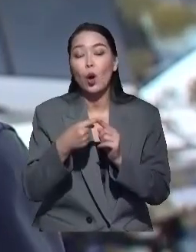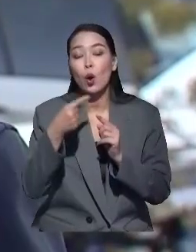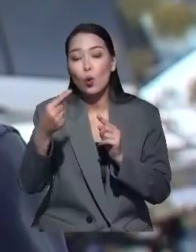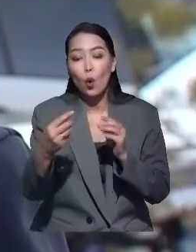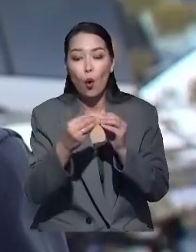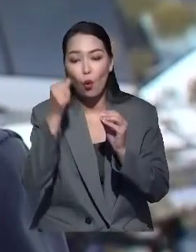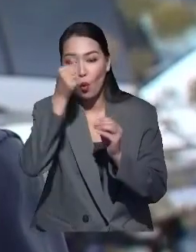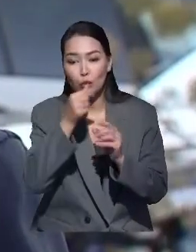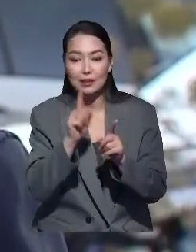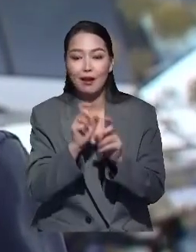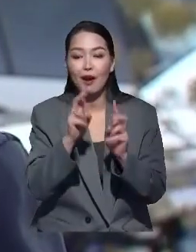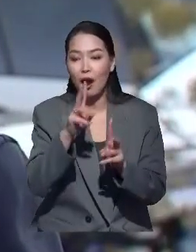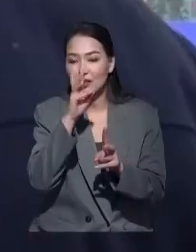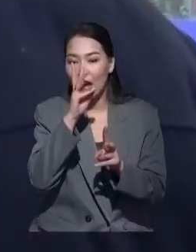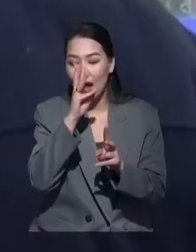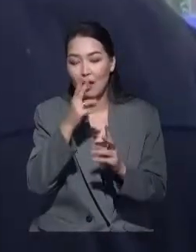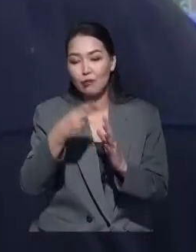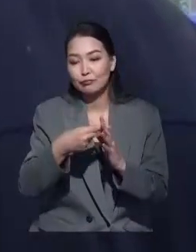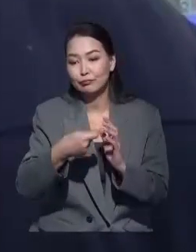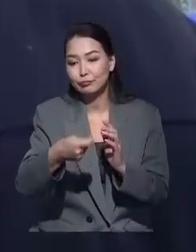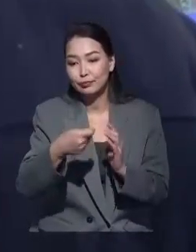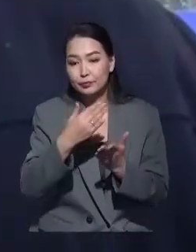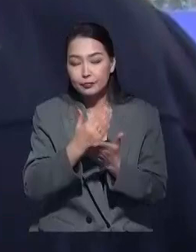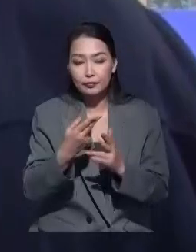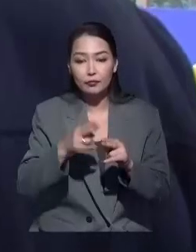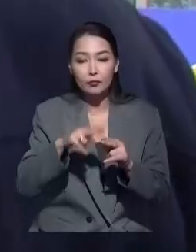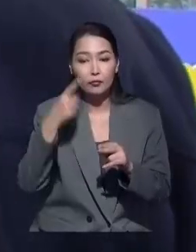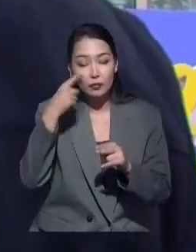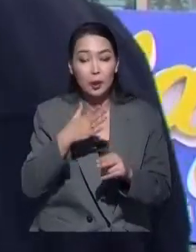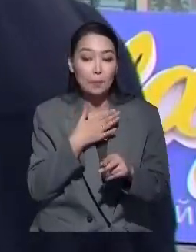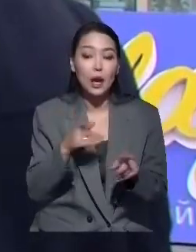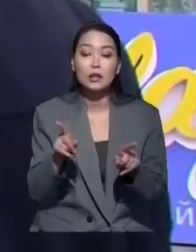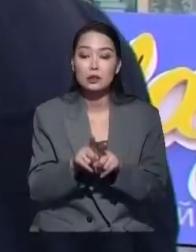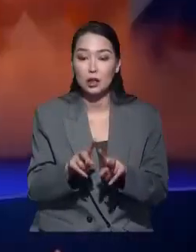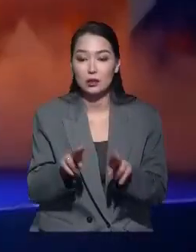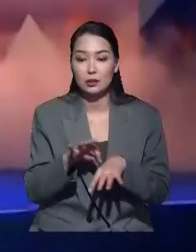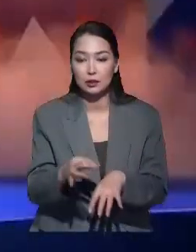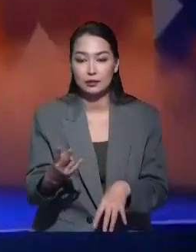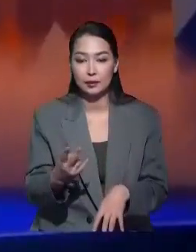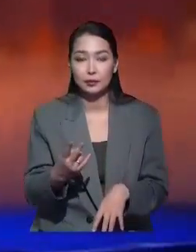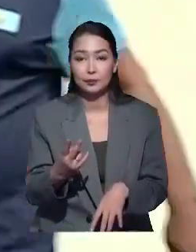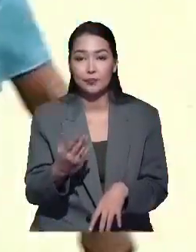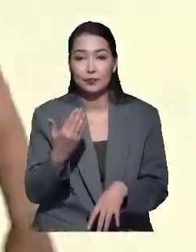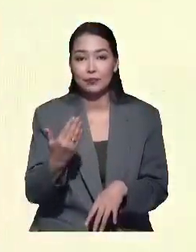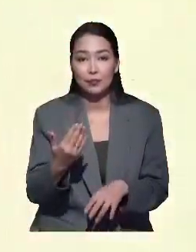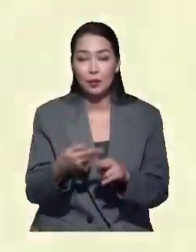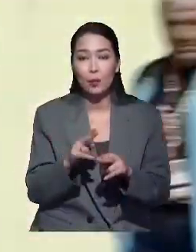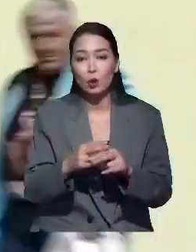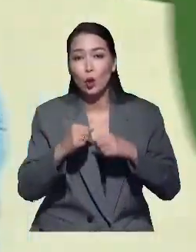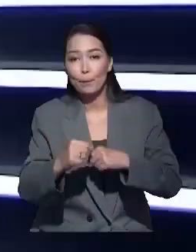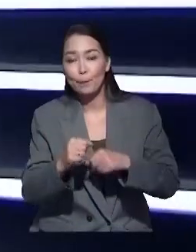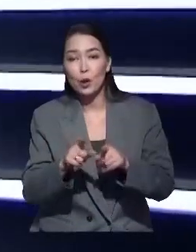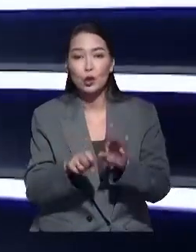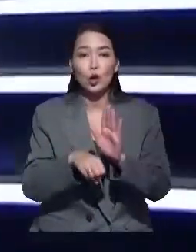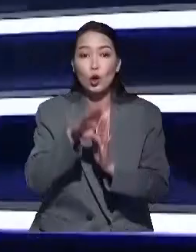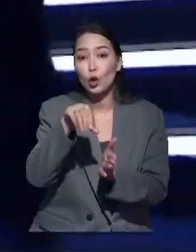жалақы ретінде бөліп беретін мемлекеттер бар. Осындай идеяларды бізге де қарастыру керек сияқты. Былғары қолғап шеберлері үздіктер